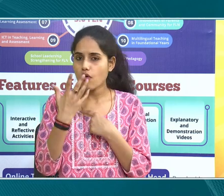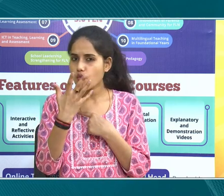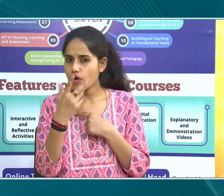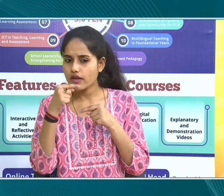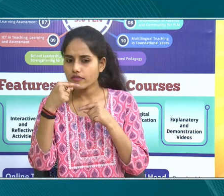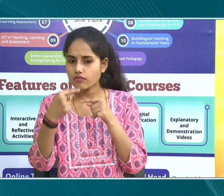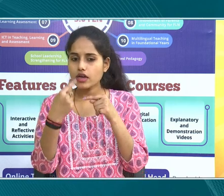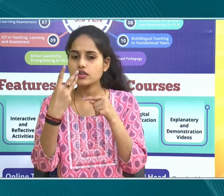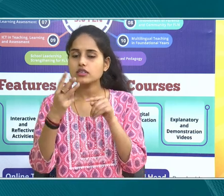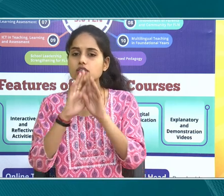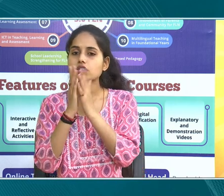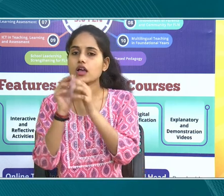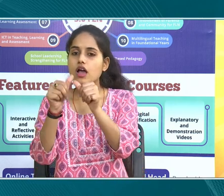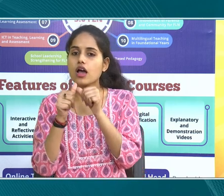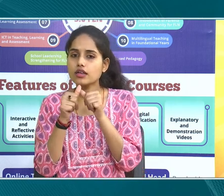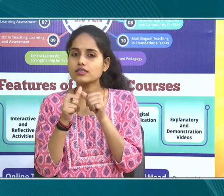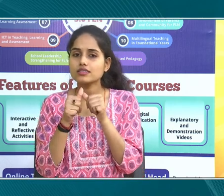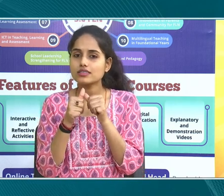ठीक है